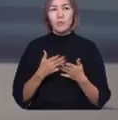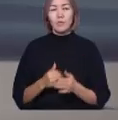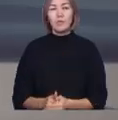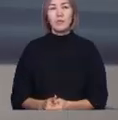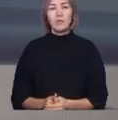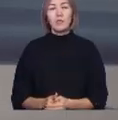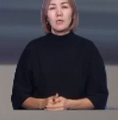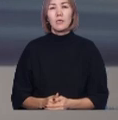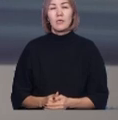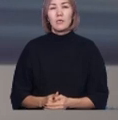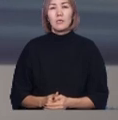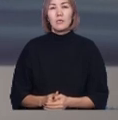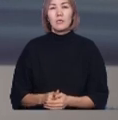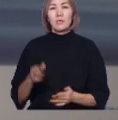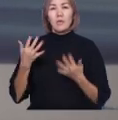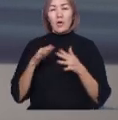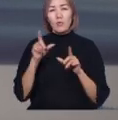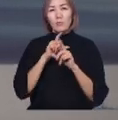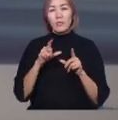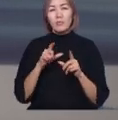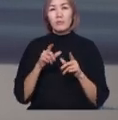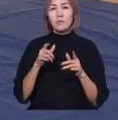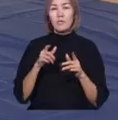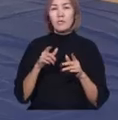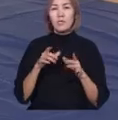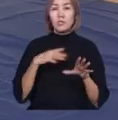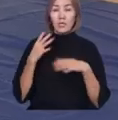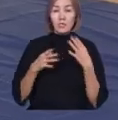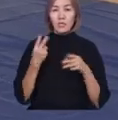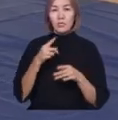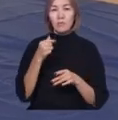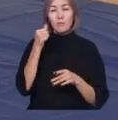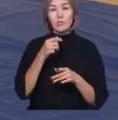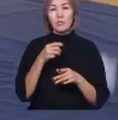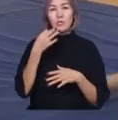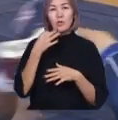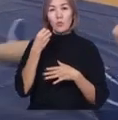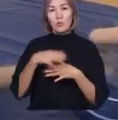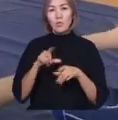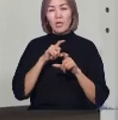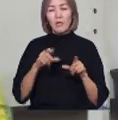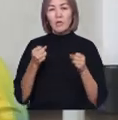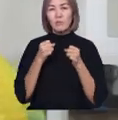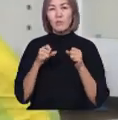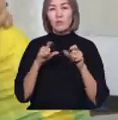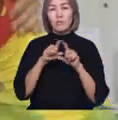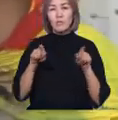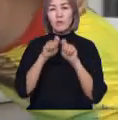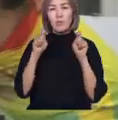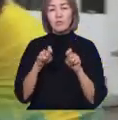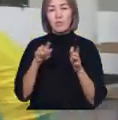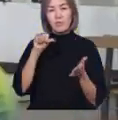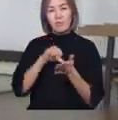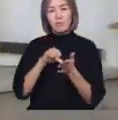шұғылданады. Әуелі Ақдаладағы ауыл мектебінде жаттыққан, кейін 2021 жылы аудан орталығында спорт мектебі ашылғаннан